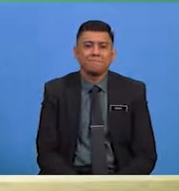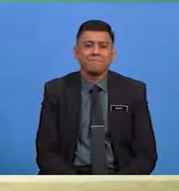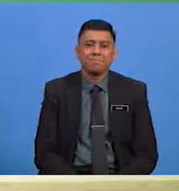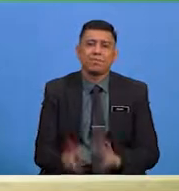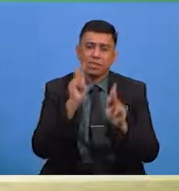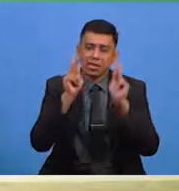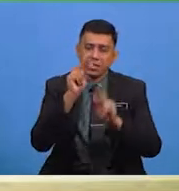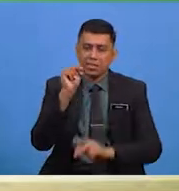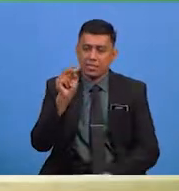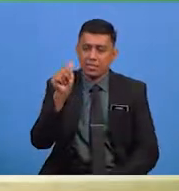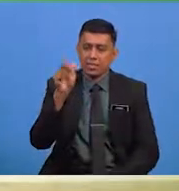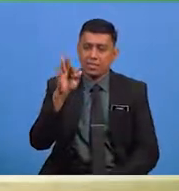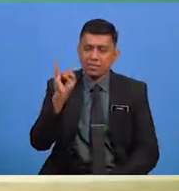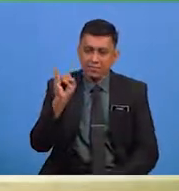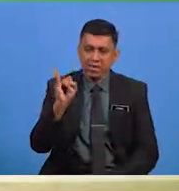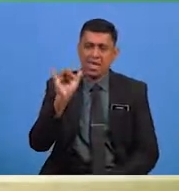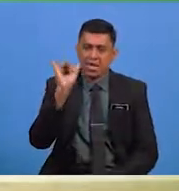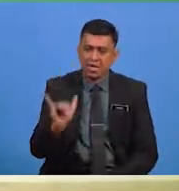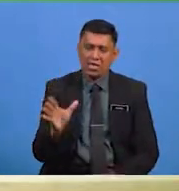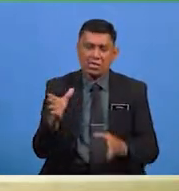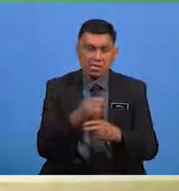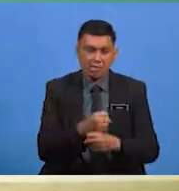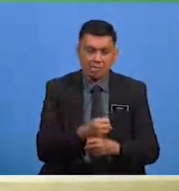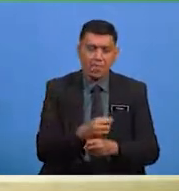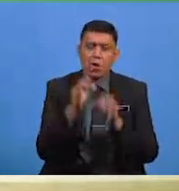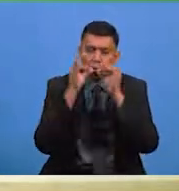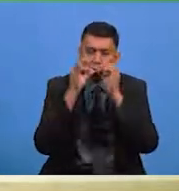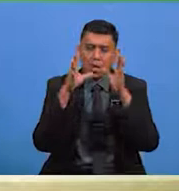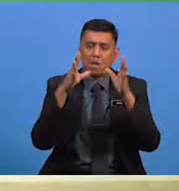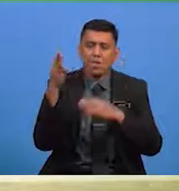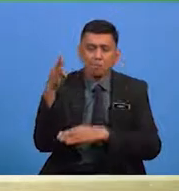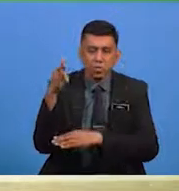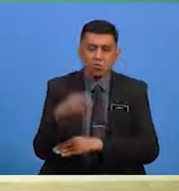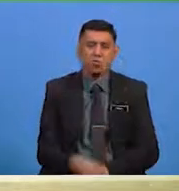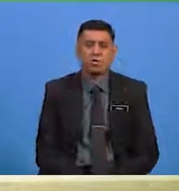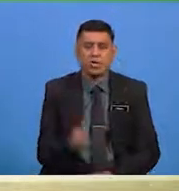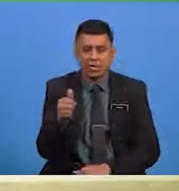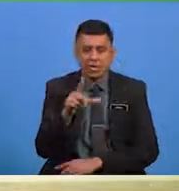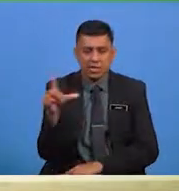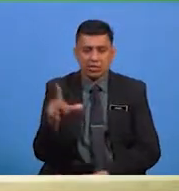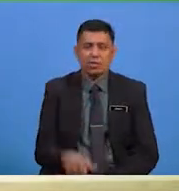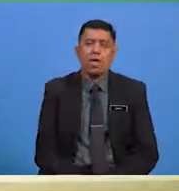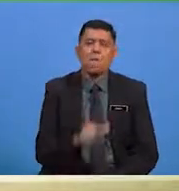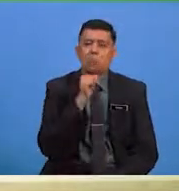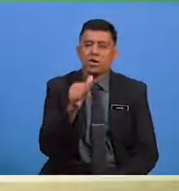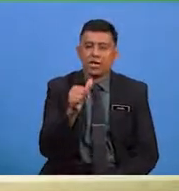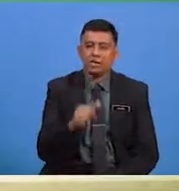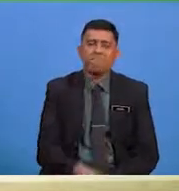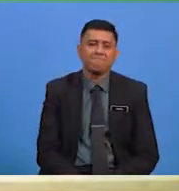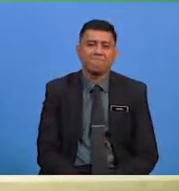Kata nafi yang terdapat dalam balon berwarna biru ialah bukan.